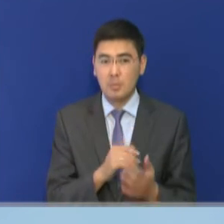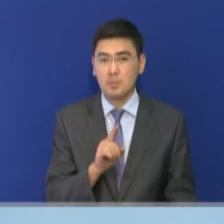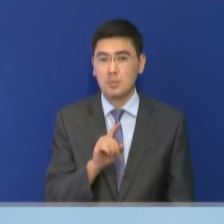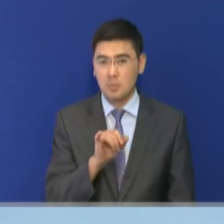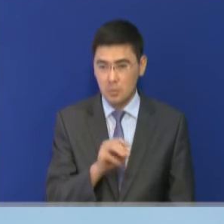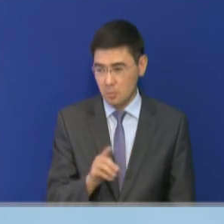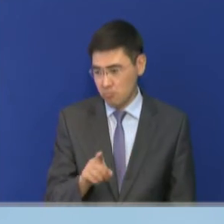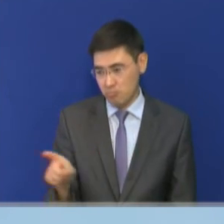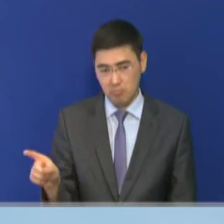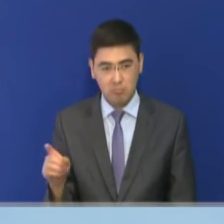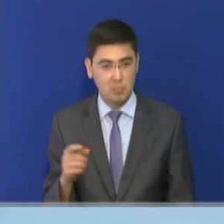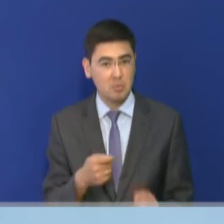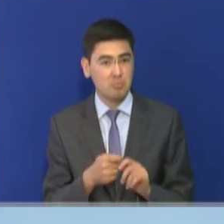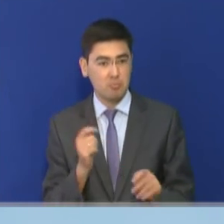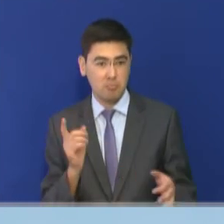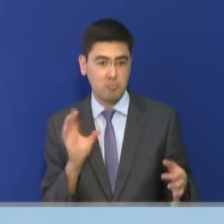ребята скачали,